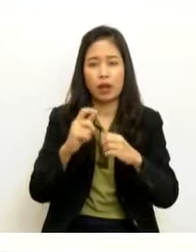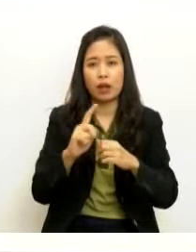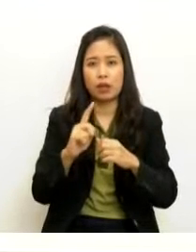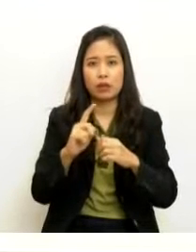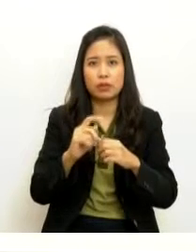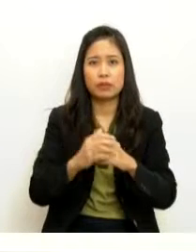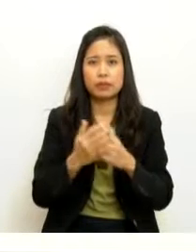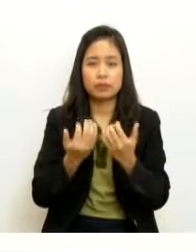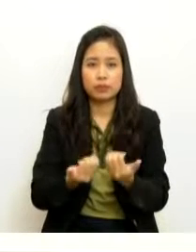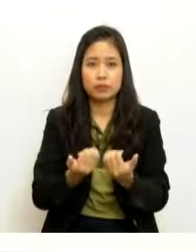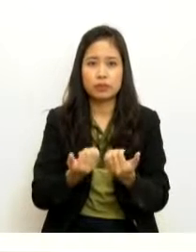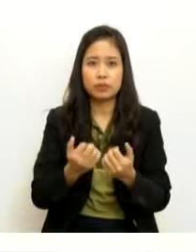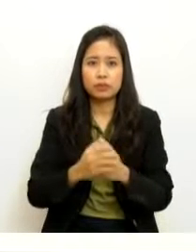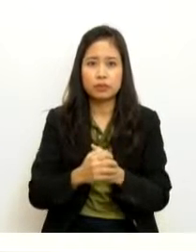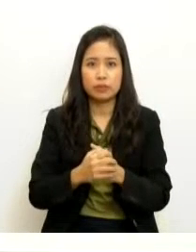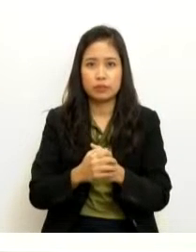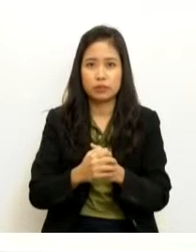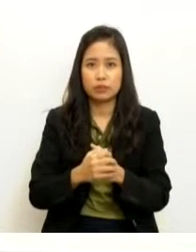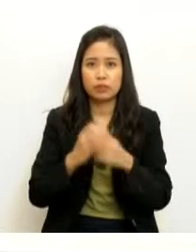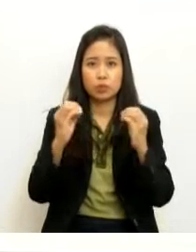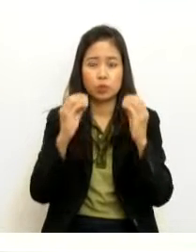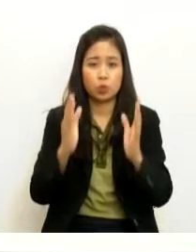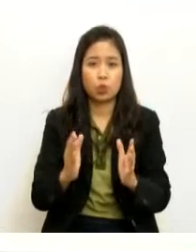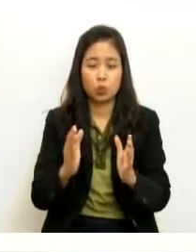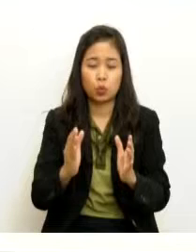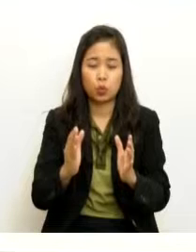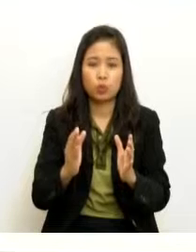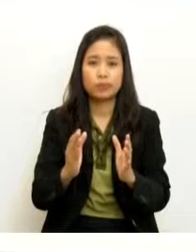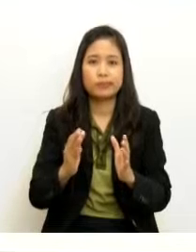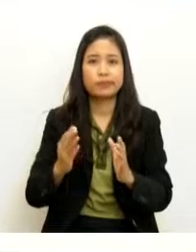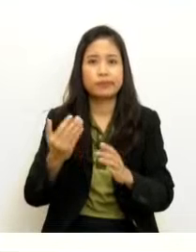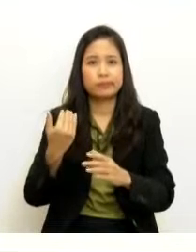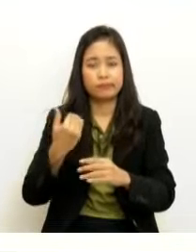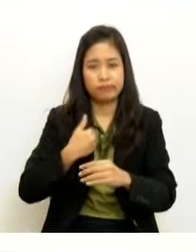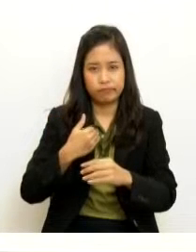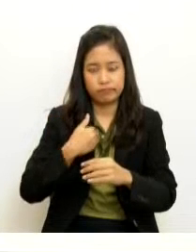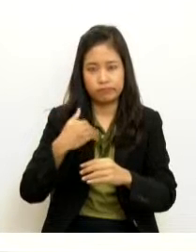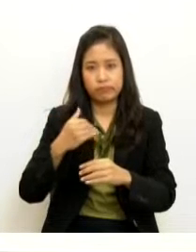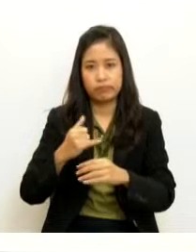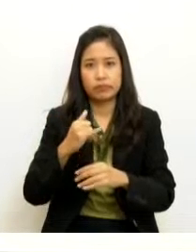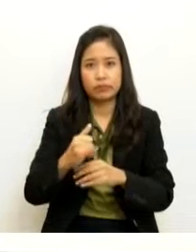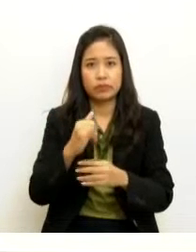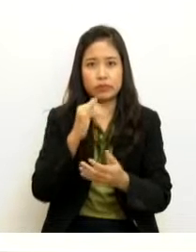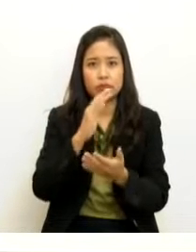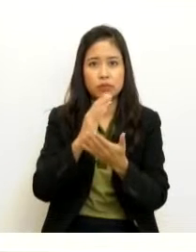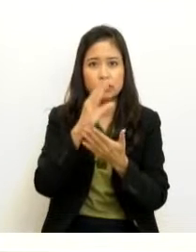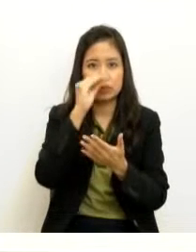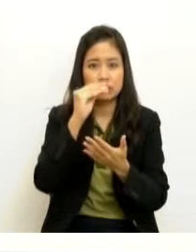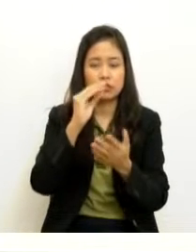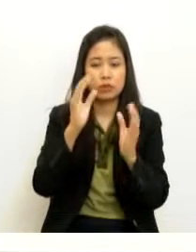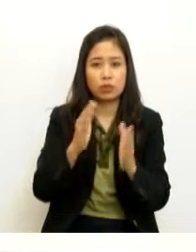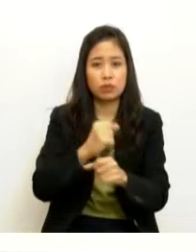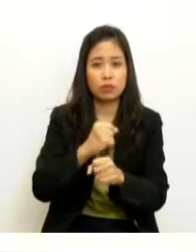วันนี้คุณครูนะครับที่สอนอยู่ในโรงเรียนเนี่ยรวมทั้งบุคลากรที่อยู่ในโรงเรียน